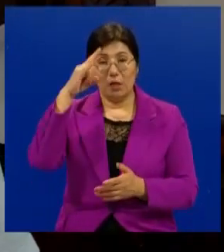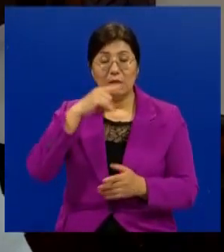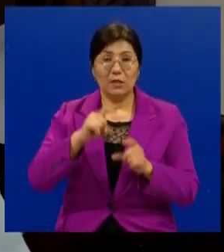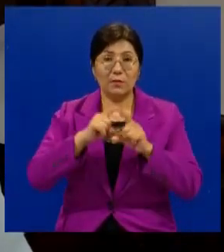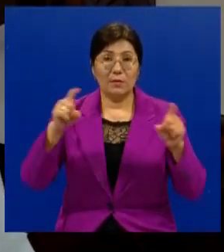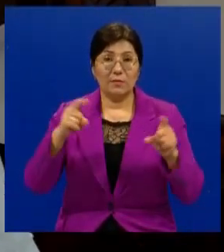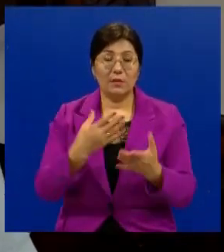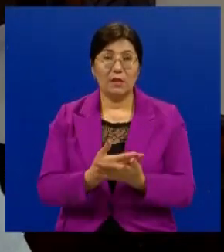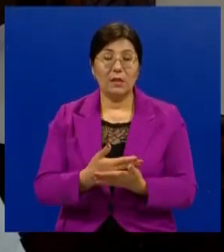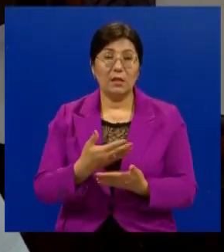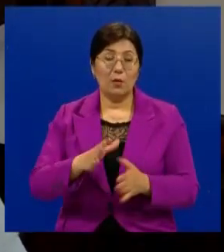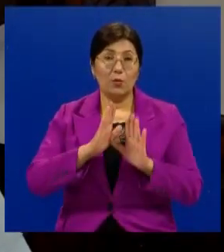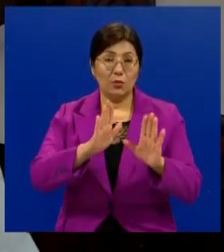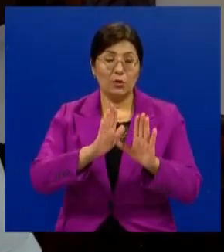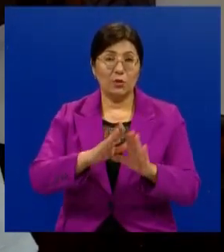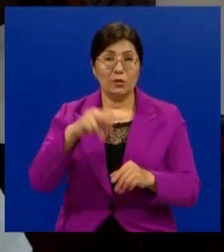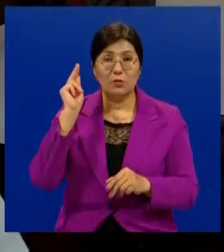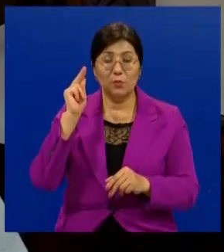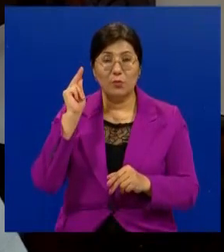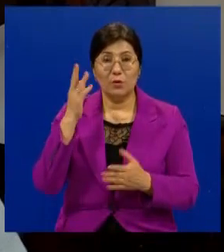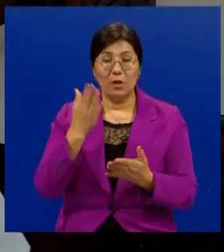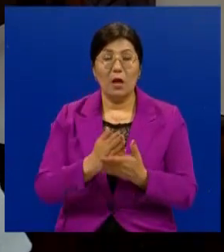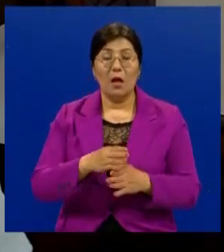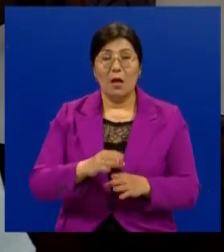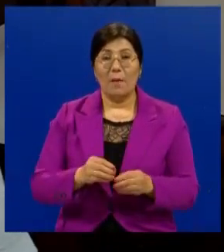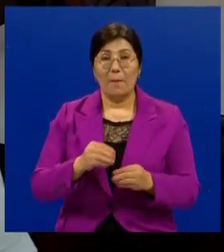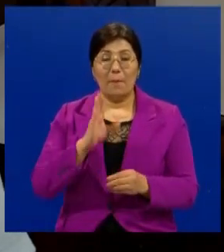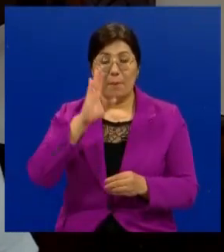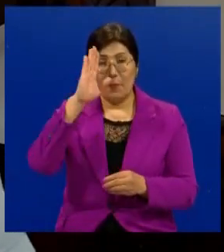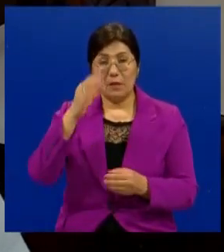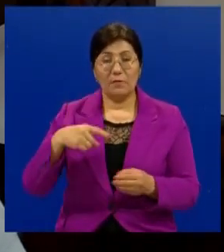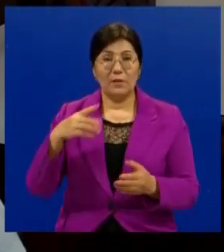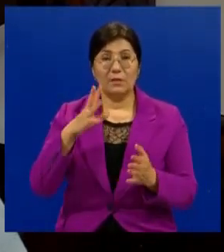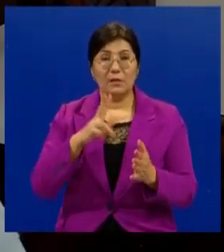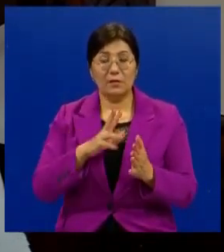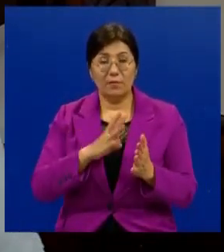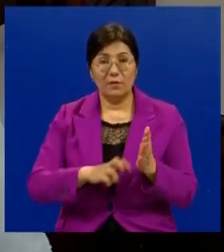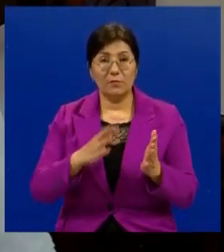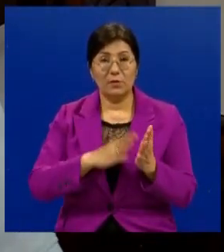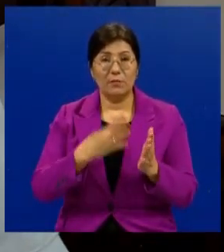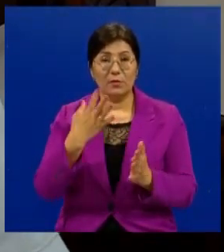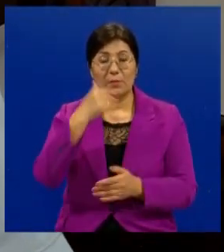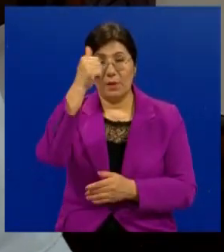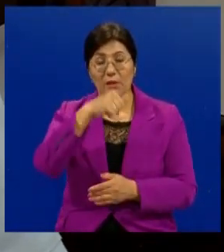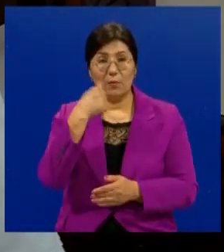здании располагается кожно-венерологический диспансер. 11 лет спустя, в 1895 году, по инициативе Ибрая Алтынсарина, было открыто